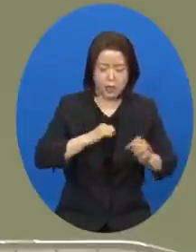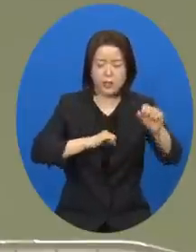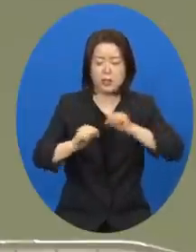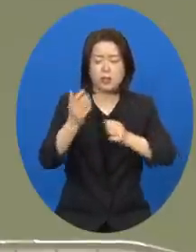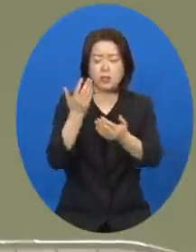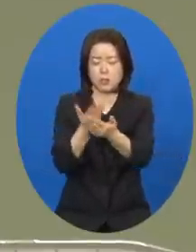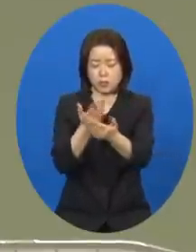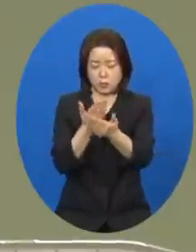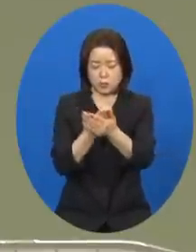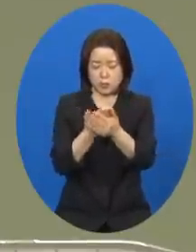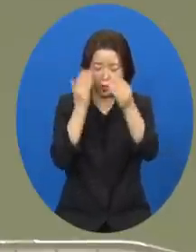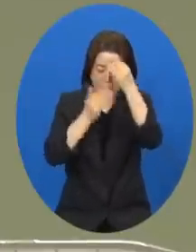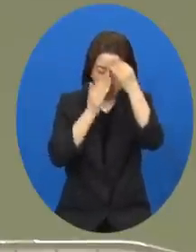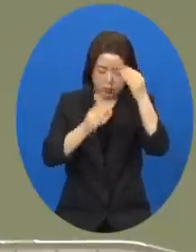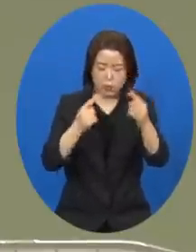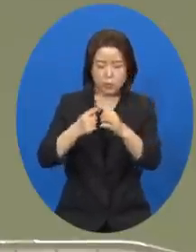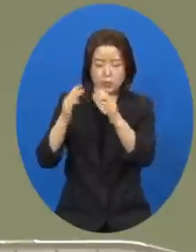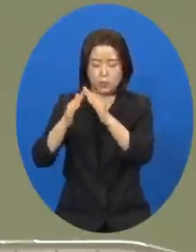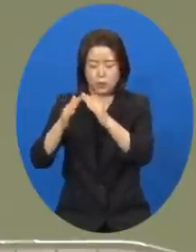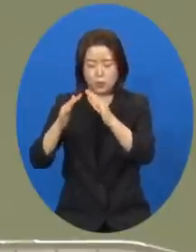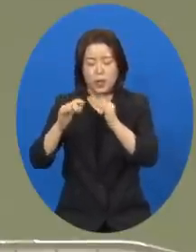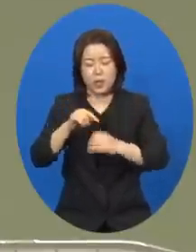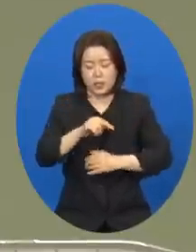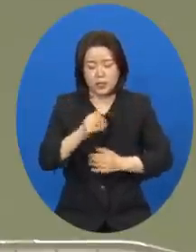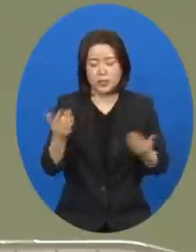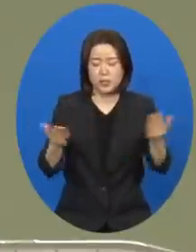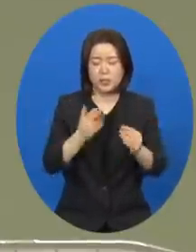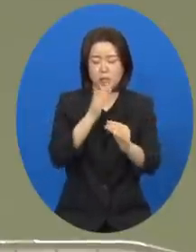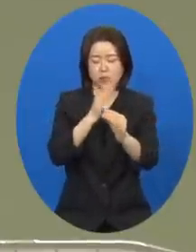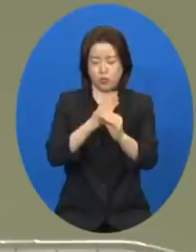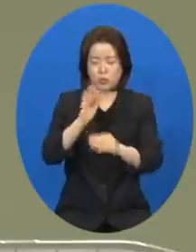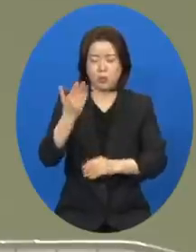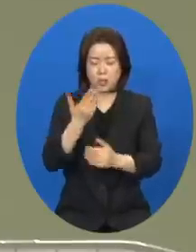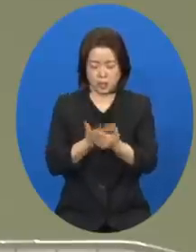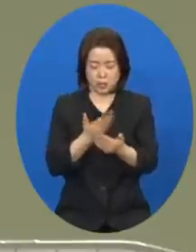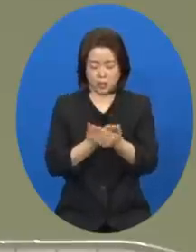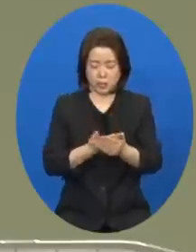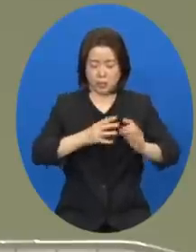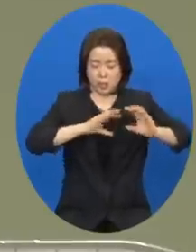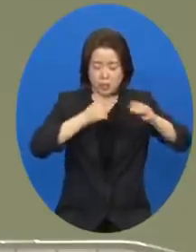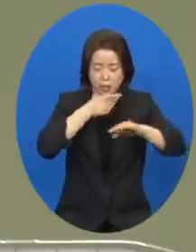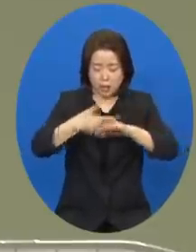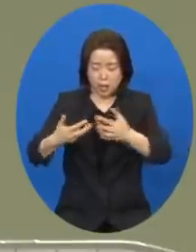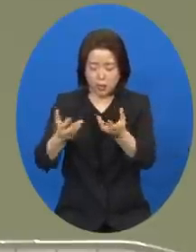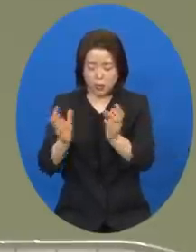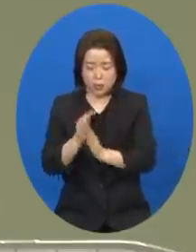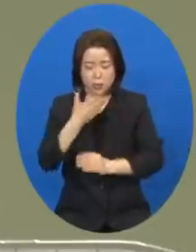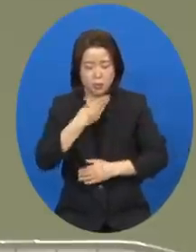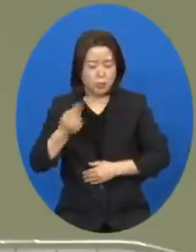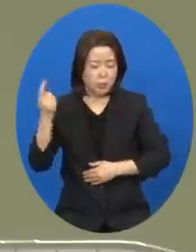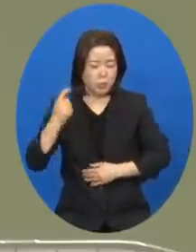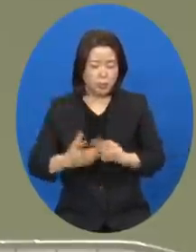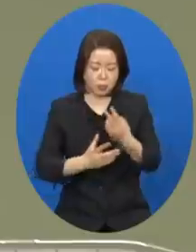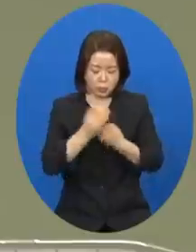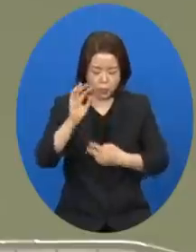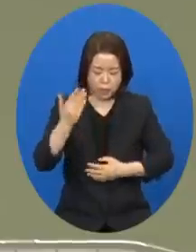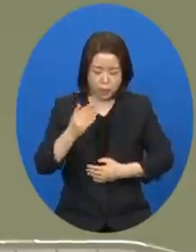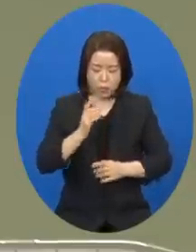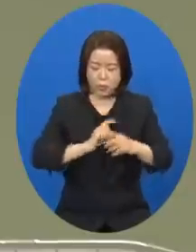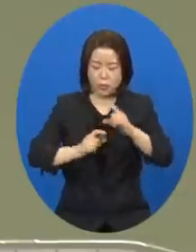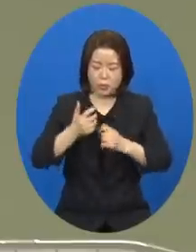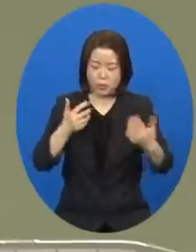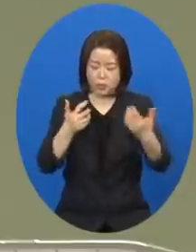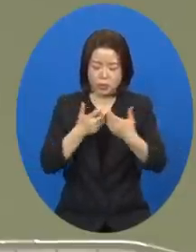주소서. 성도와 교회가 그 일의 중심이 되게 하소서. 나라와 민족이 복음으로 통일되고 더 이상